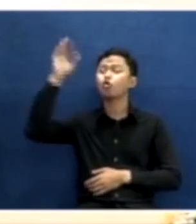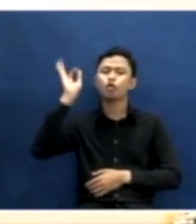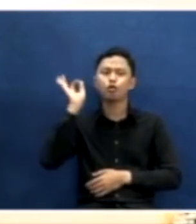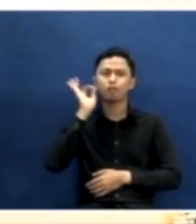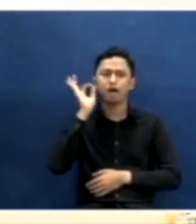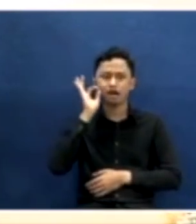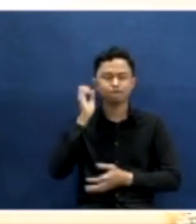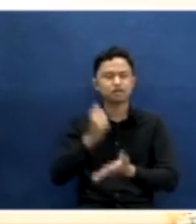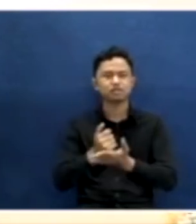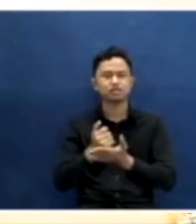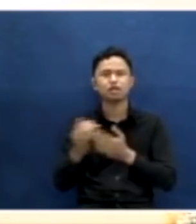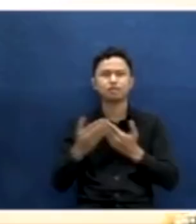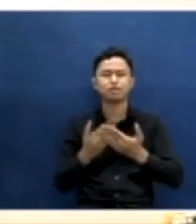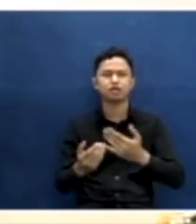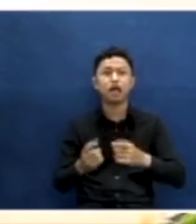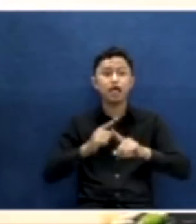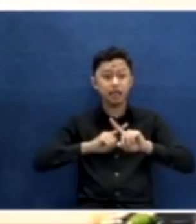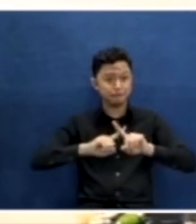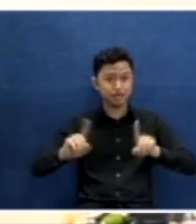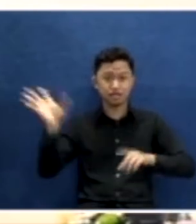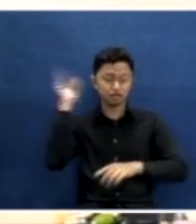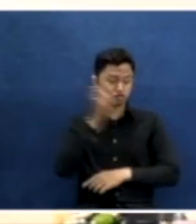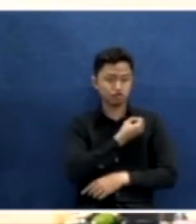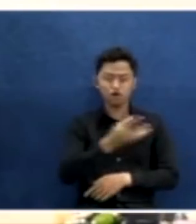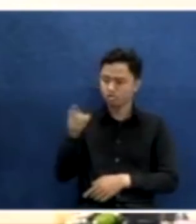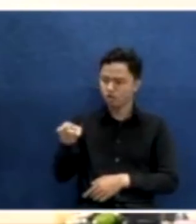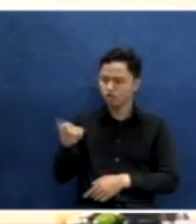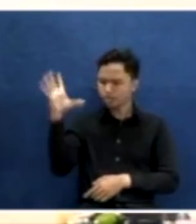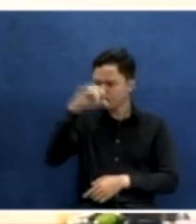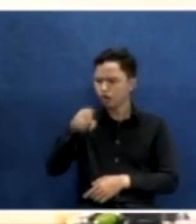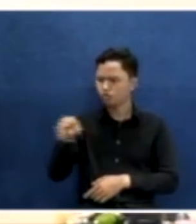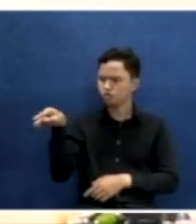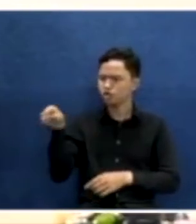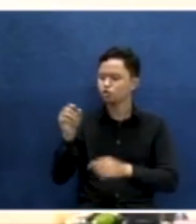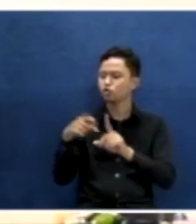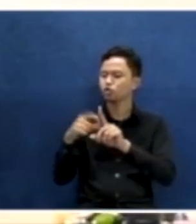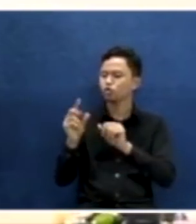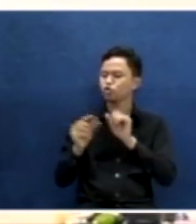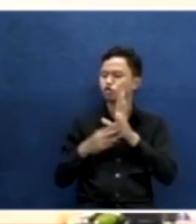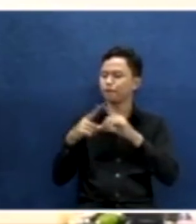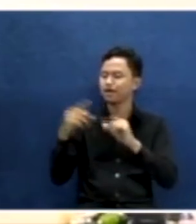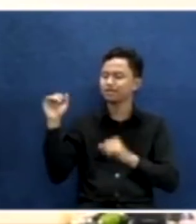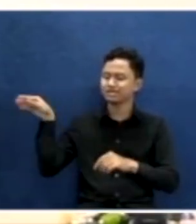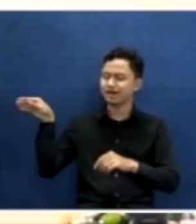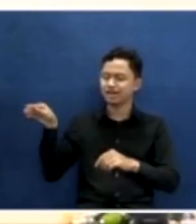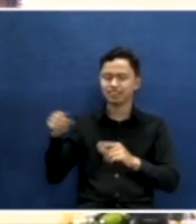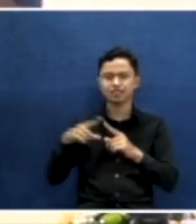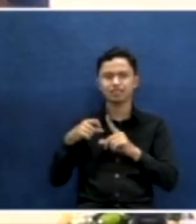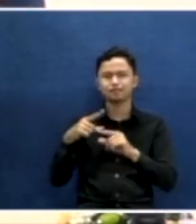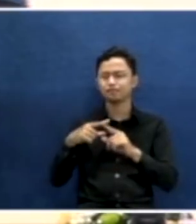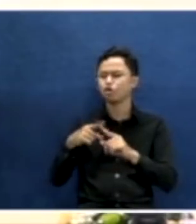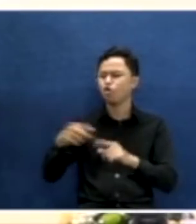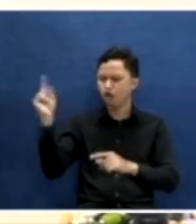tapi tidak terjadi bagi Rasulullah alaihi Wasallam Rasulullah tahu korma yang dimakan adalah karena zakat haram untuk beliau dan keturunannya